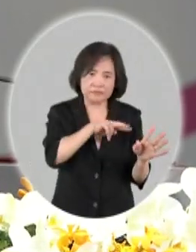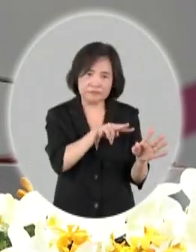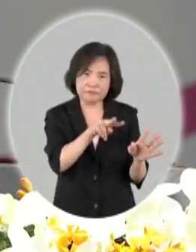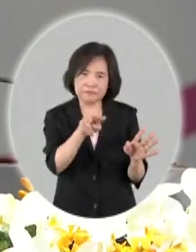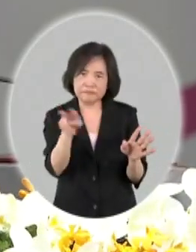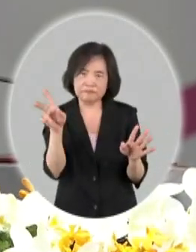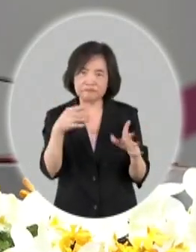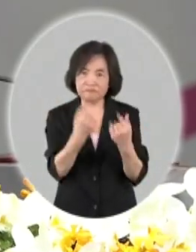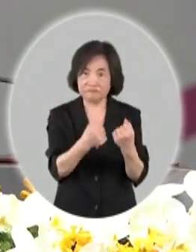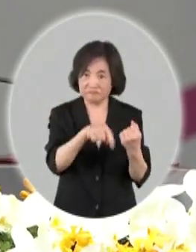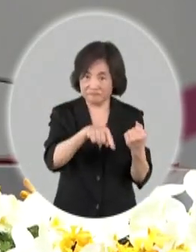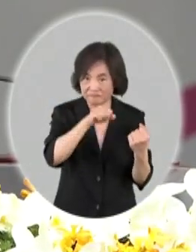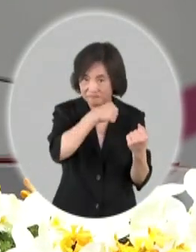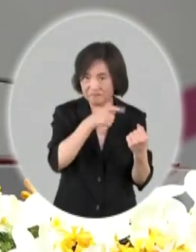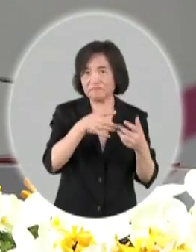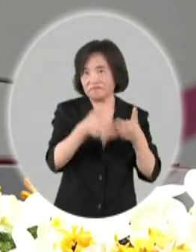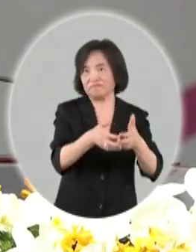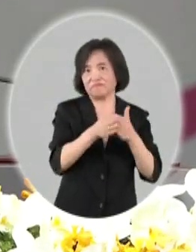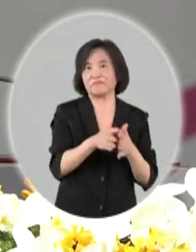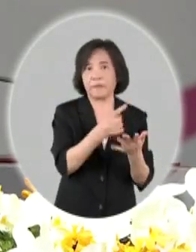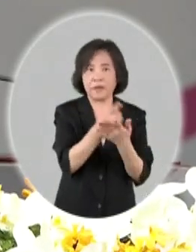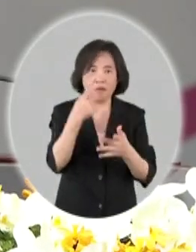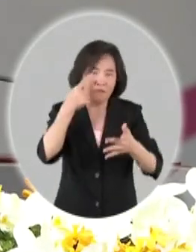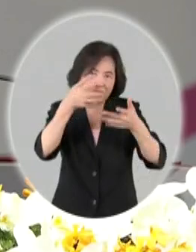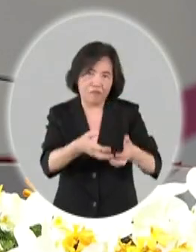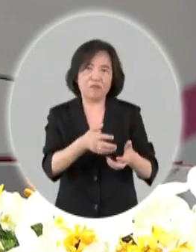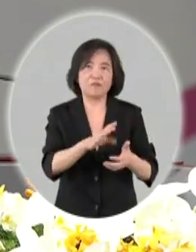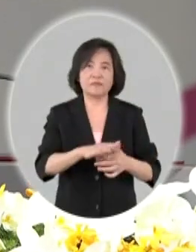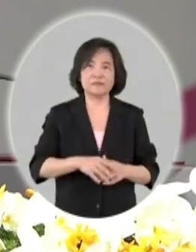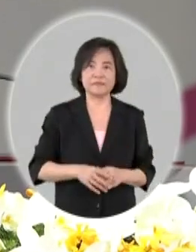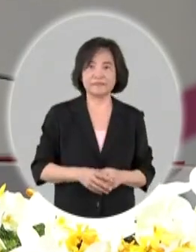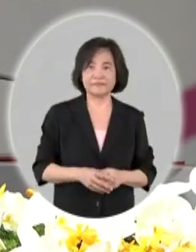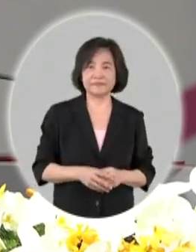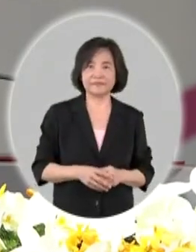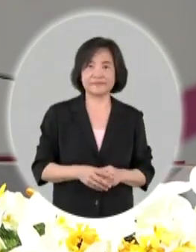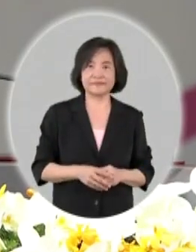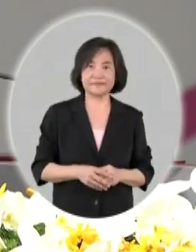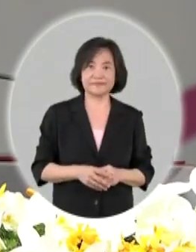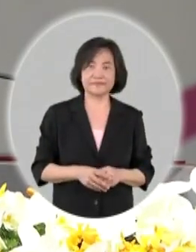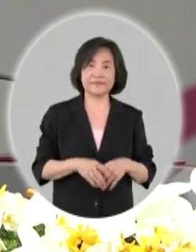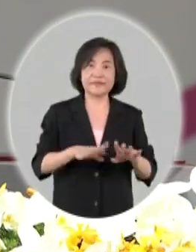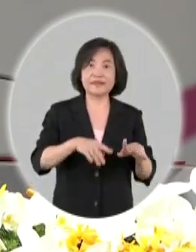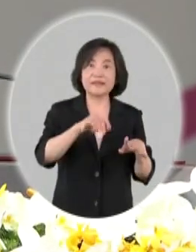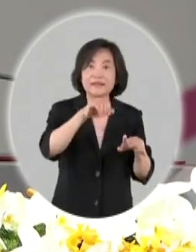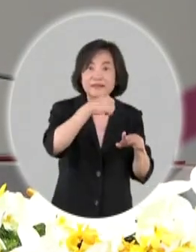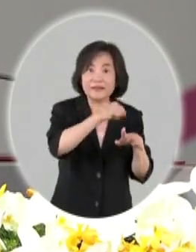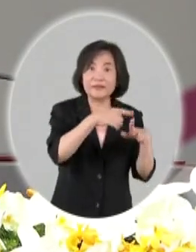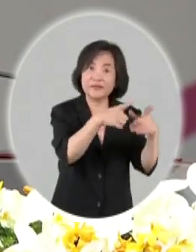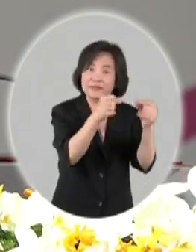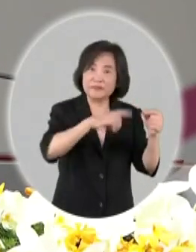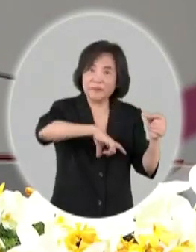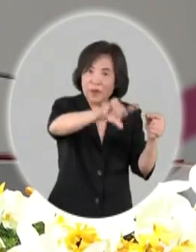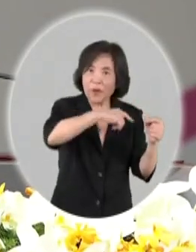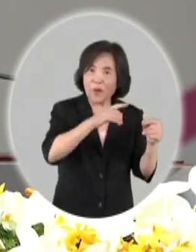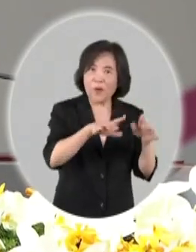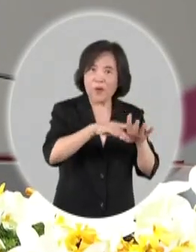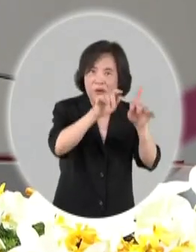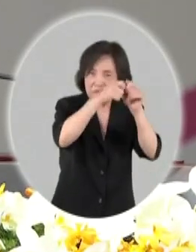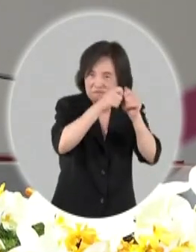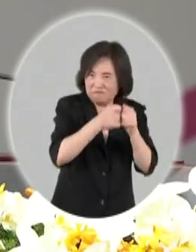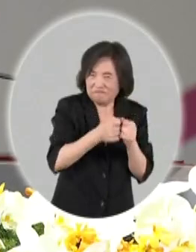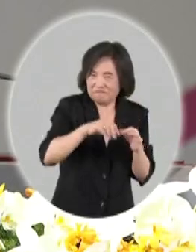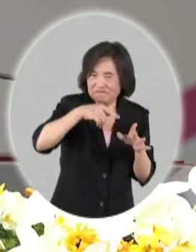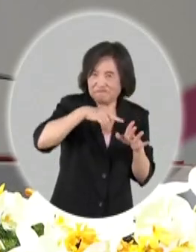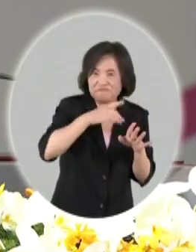助於台灣的發展與安全和平我覺得最重要的是思考到底怎麼樣能夠兩岸重新來做一個和平談判